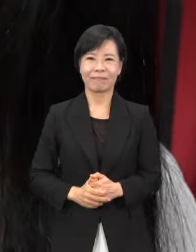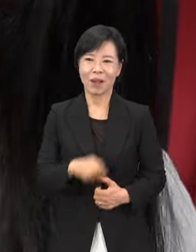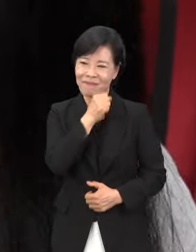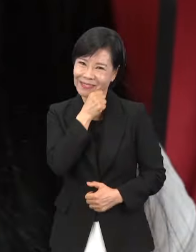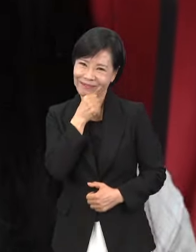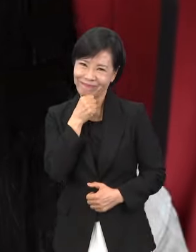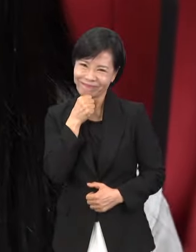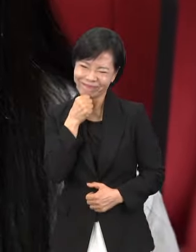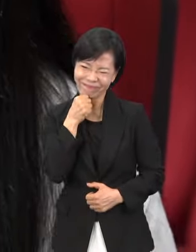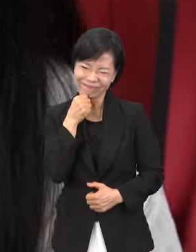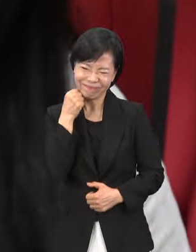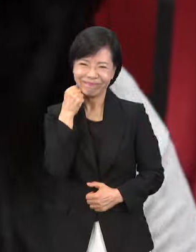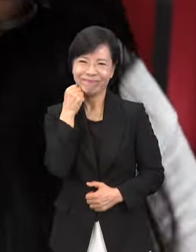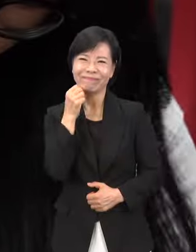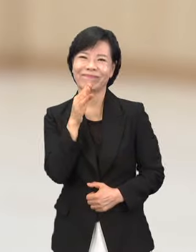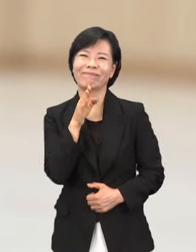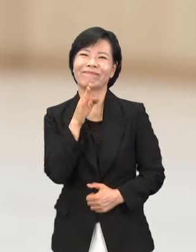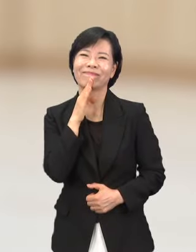맛있죠.